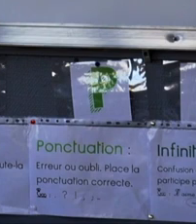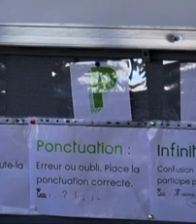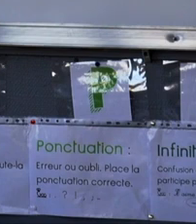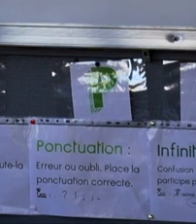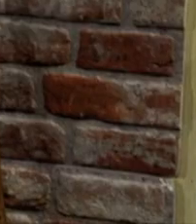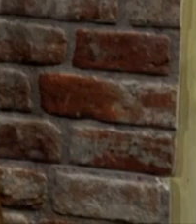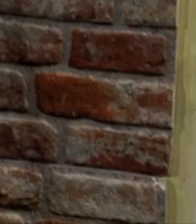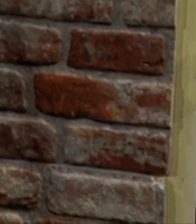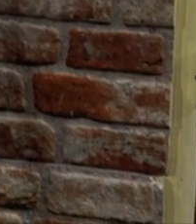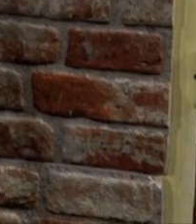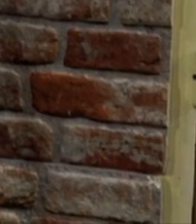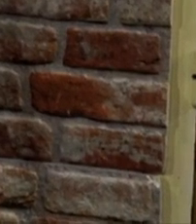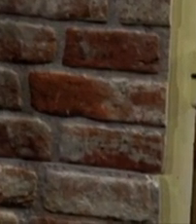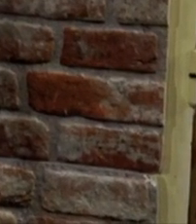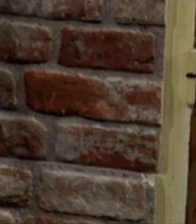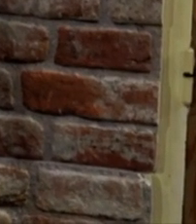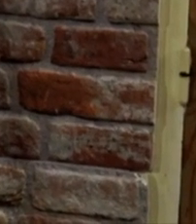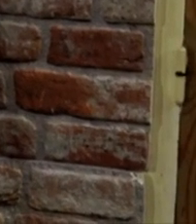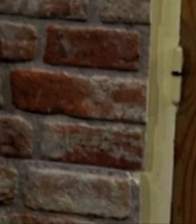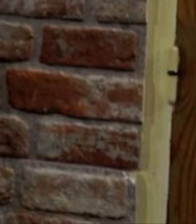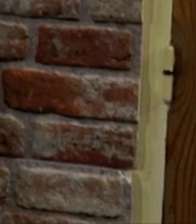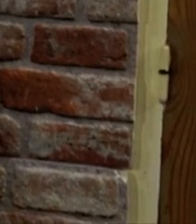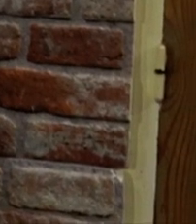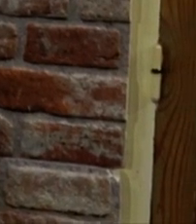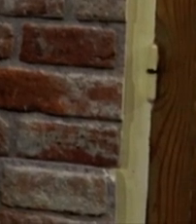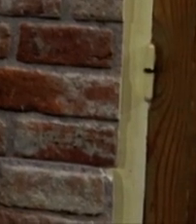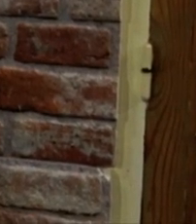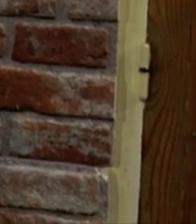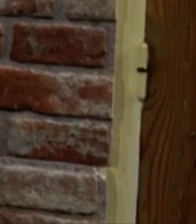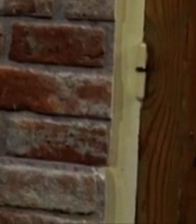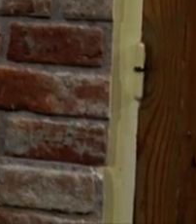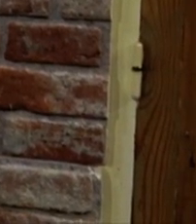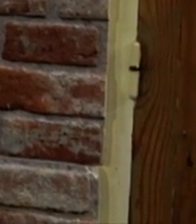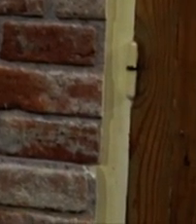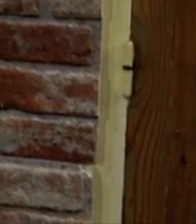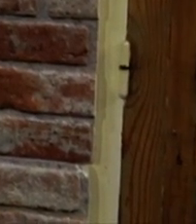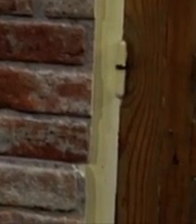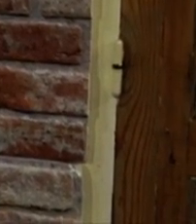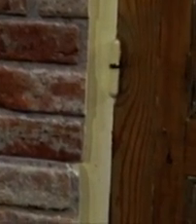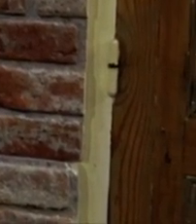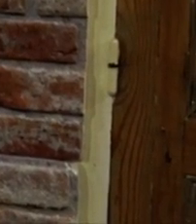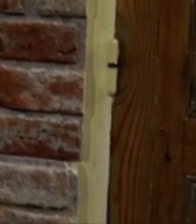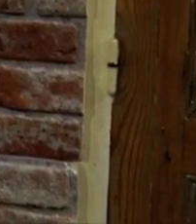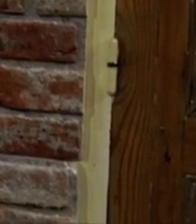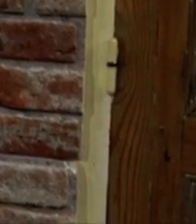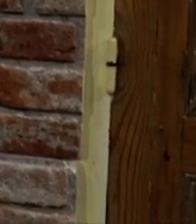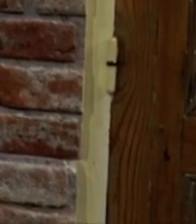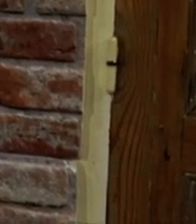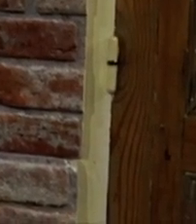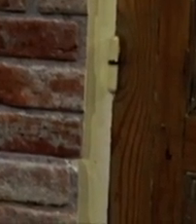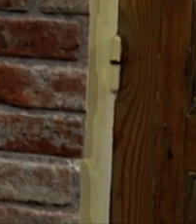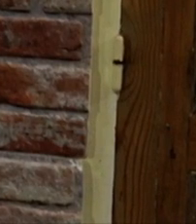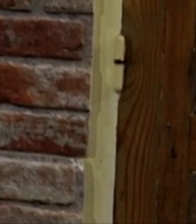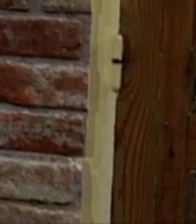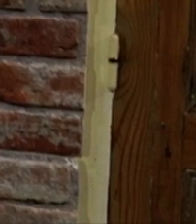leurs compétences cognitives. L'important, c'est de respecter notre rythme biologique et de dormir de manière